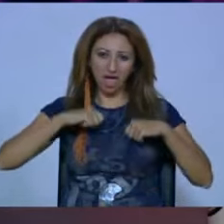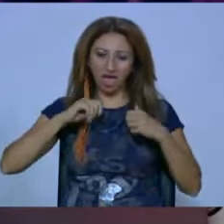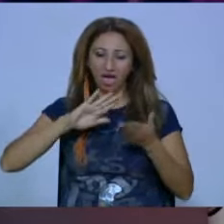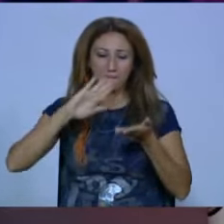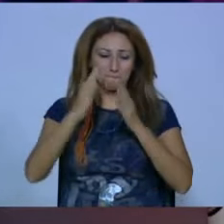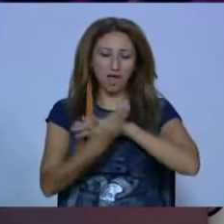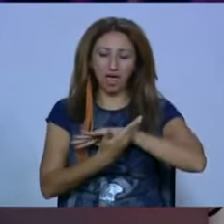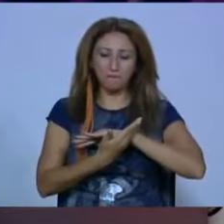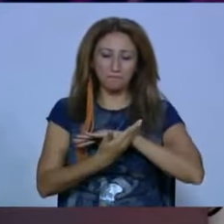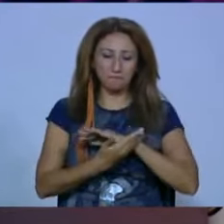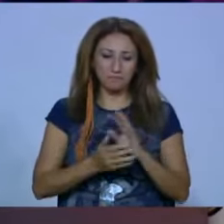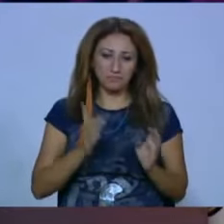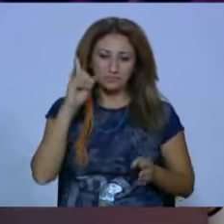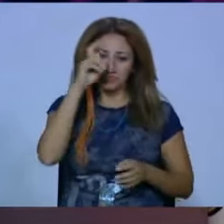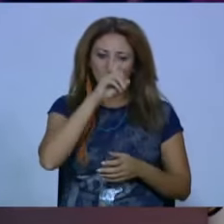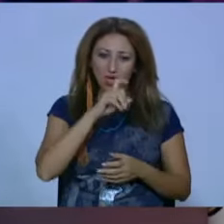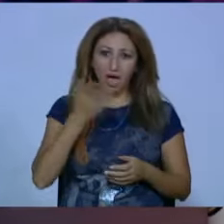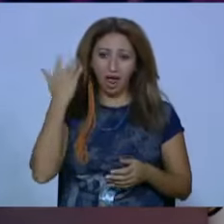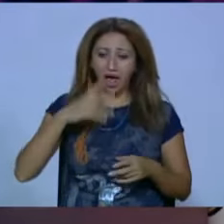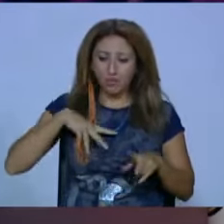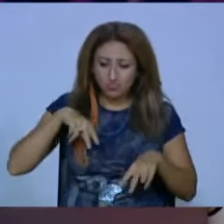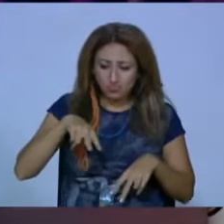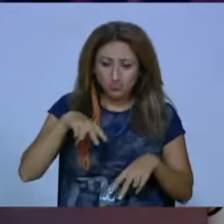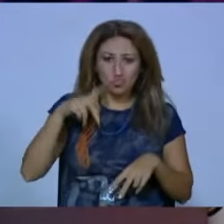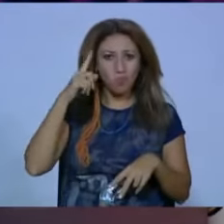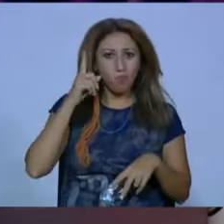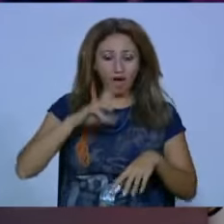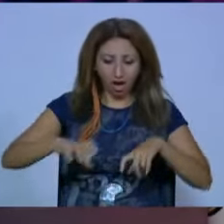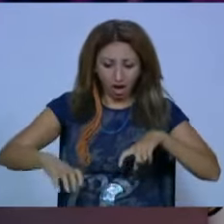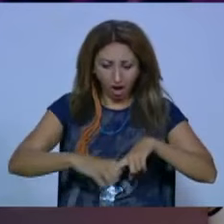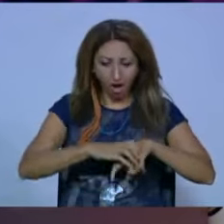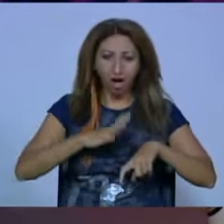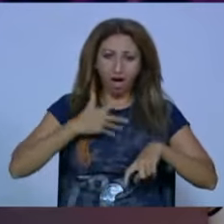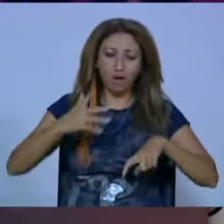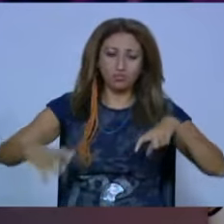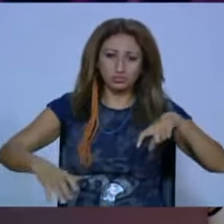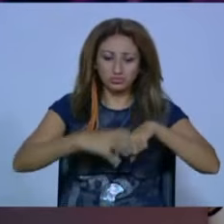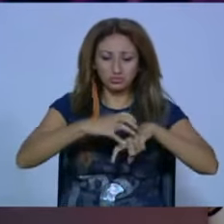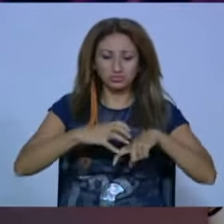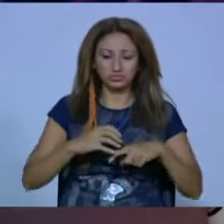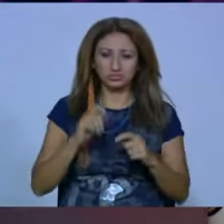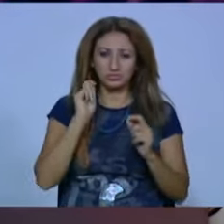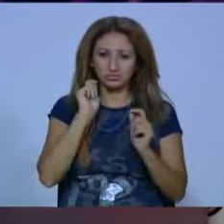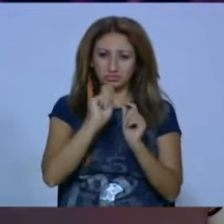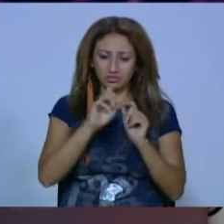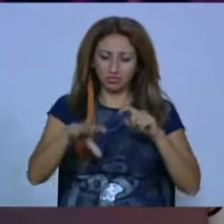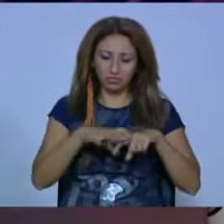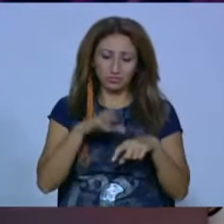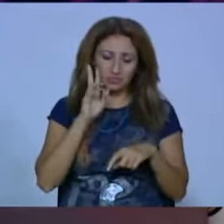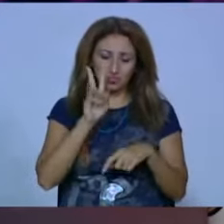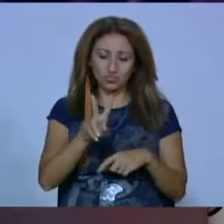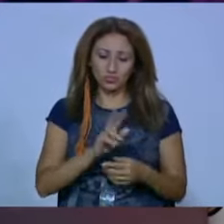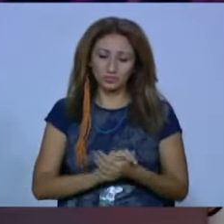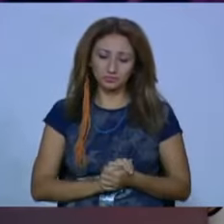درجة. كان نفسه يرجع يتحرك زي الأول ويركب طرف صناعي علشان يبدأ حياة جديدة. تعالوا